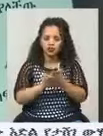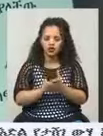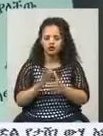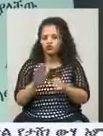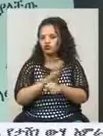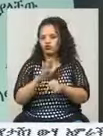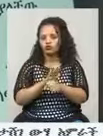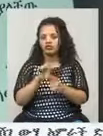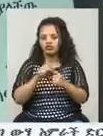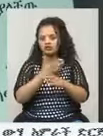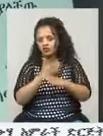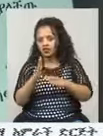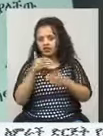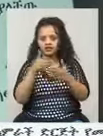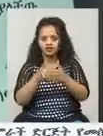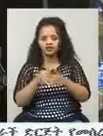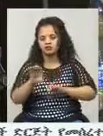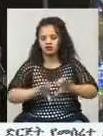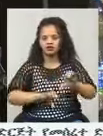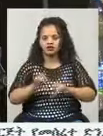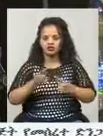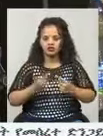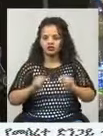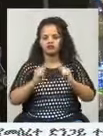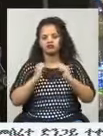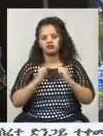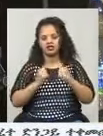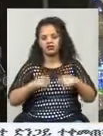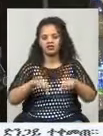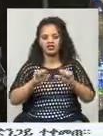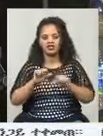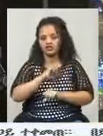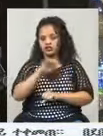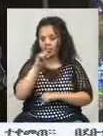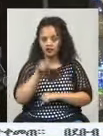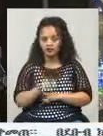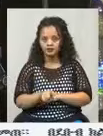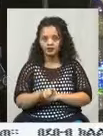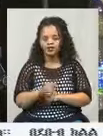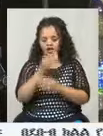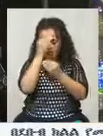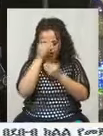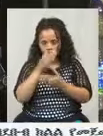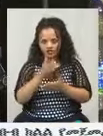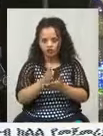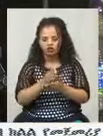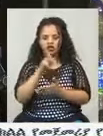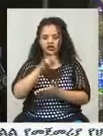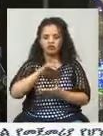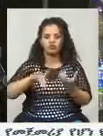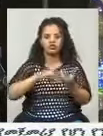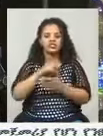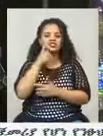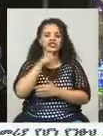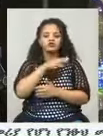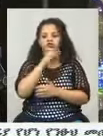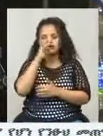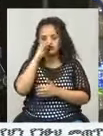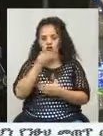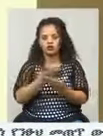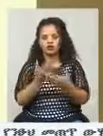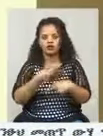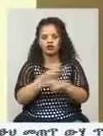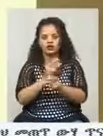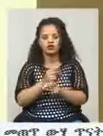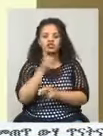ሙሉ በሙሉ እስኪወገዱ ድረስ የሚደረገው ጥረት ተጠናክሮ መቀጠል እንዳለበት ያሳሰቡት በደቡብ ክልል ሴቶችና ህጻናት ጉዳይ